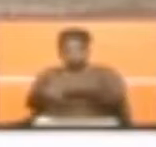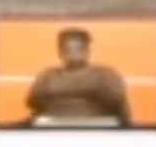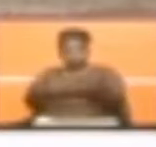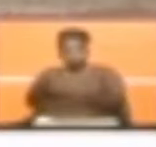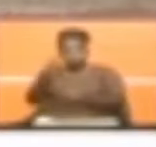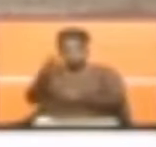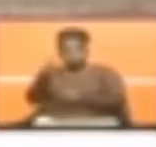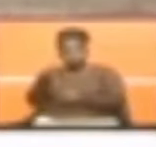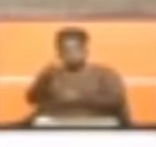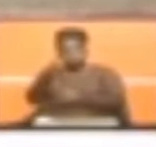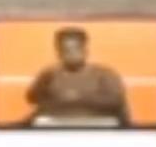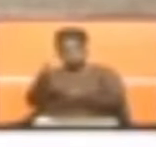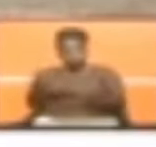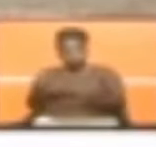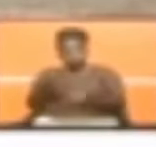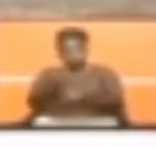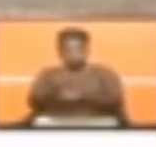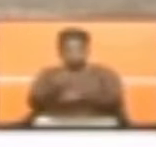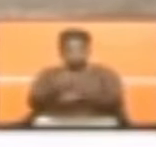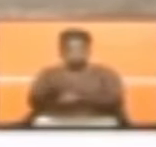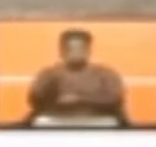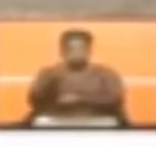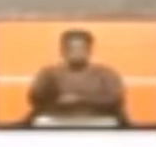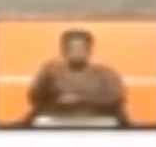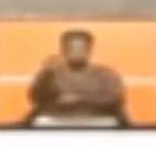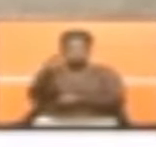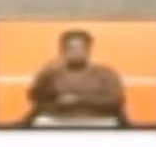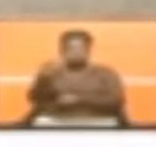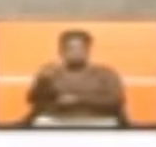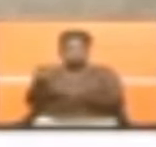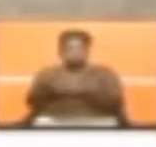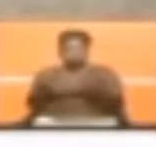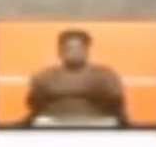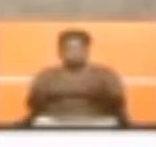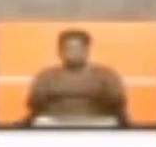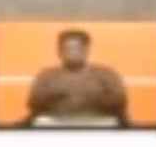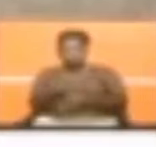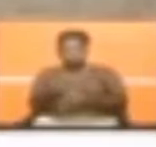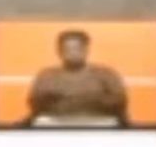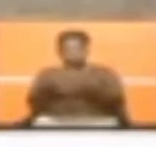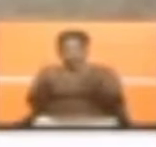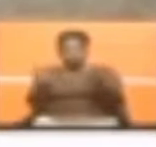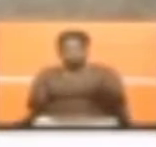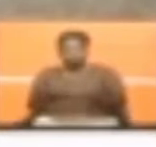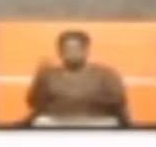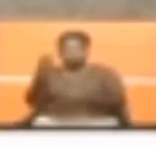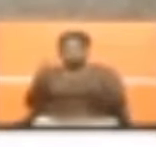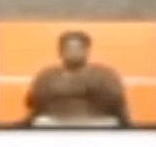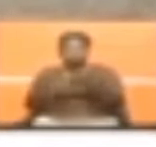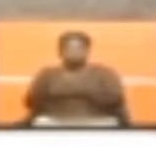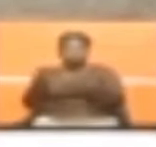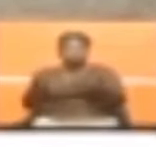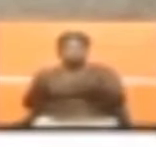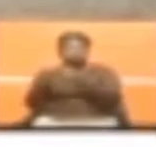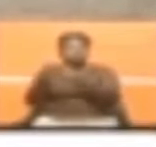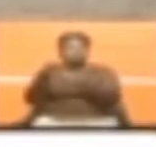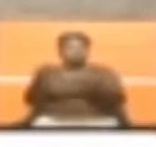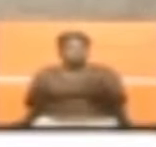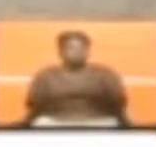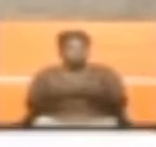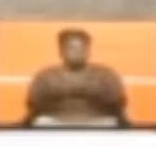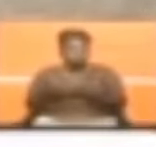kapo akolera ku mutasa kafero ne ku grand corner level 4 nga mbutufu mwali ne familia ye mchala